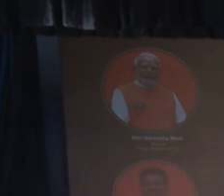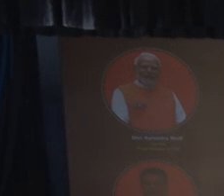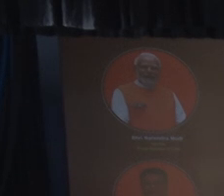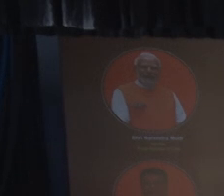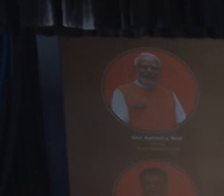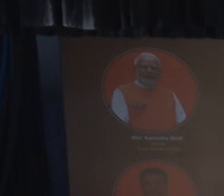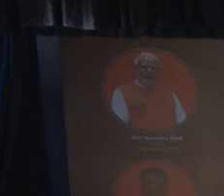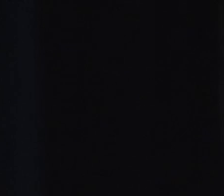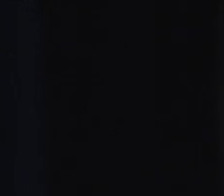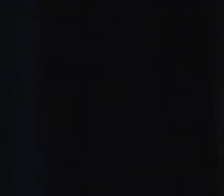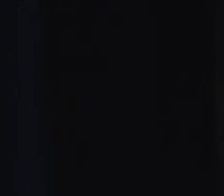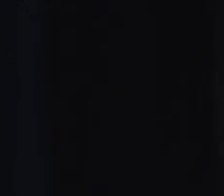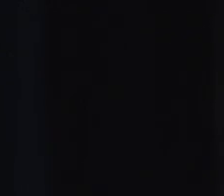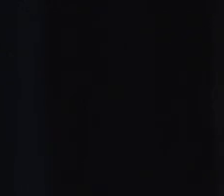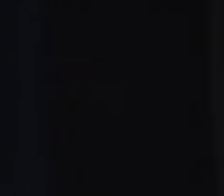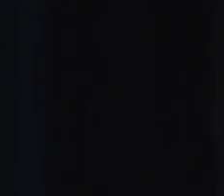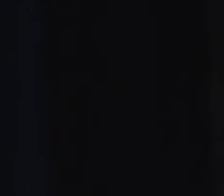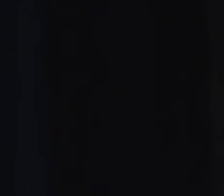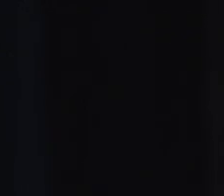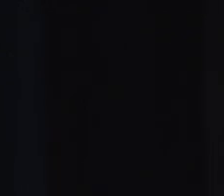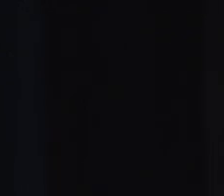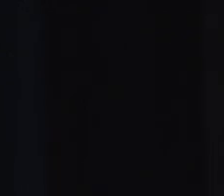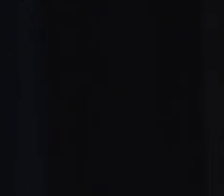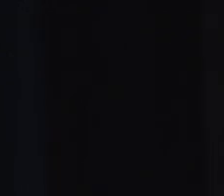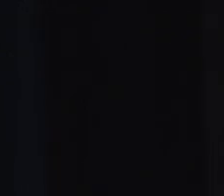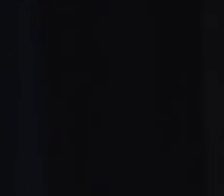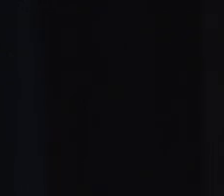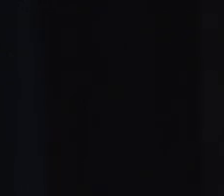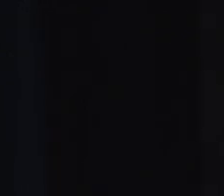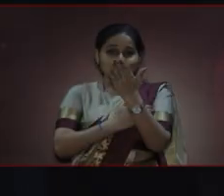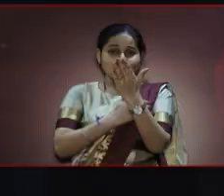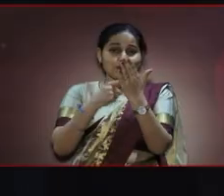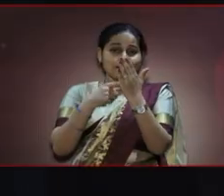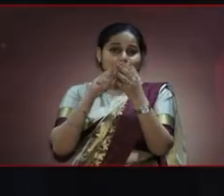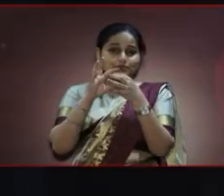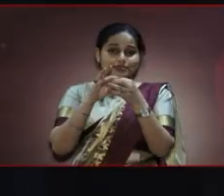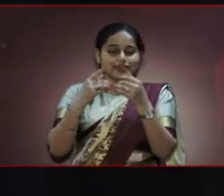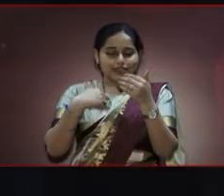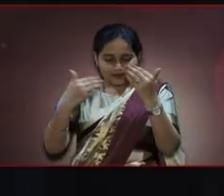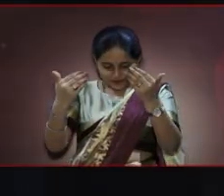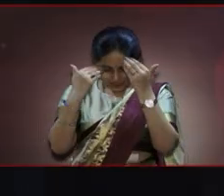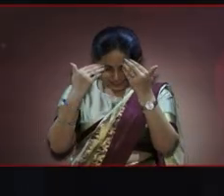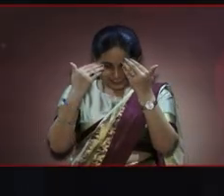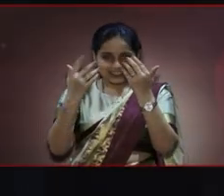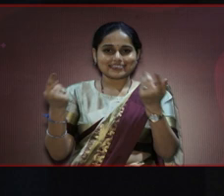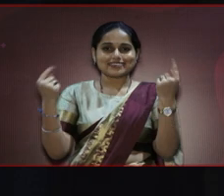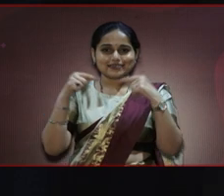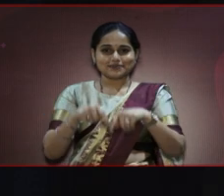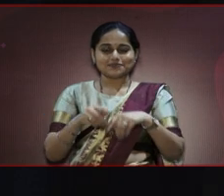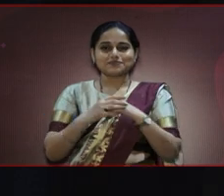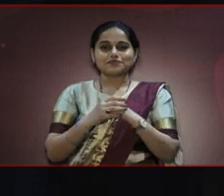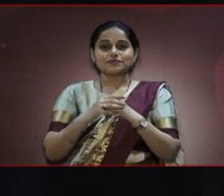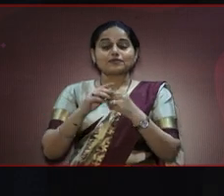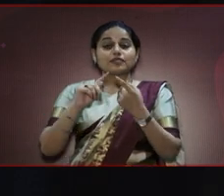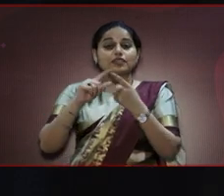जी हमारे साथ इस कार्यक्रम के लिए हमें आशीर्वाद देने आए हैं, शिक्षा